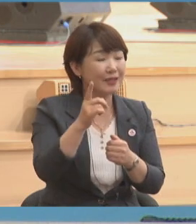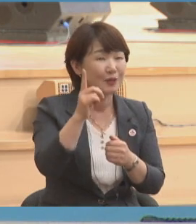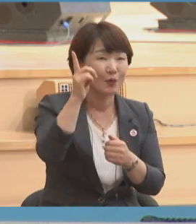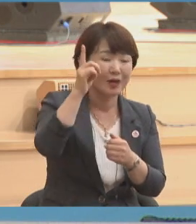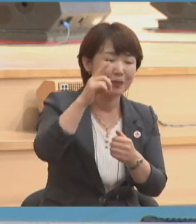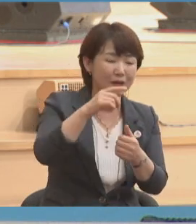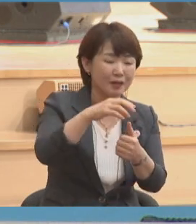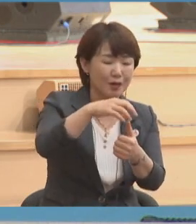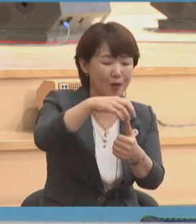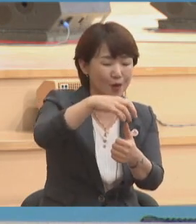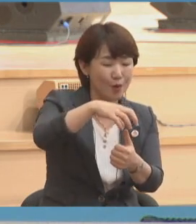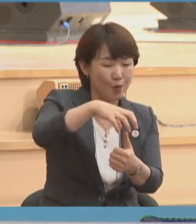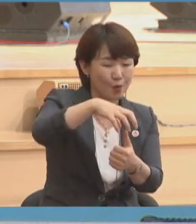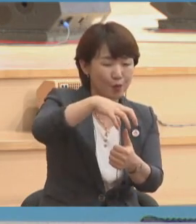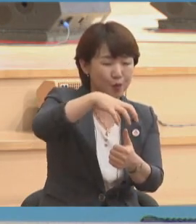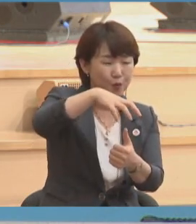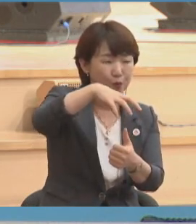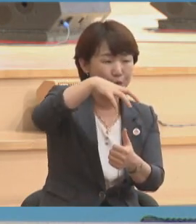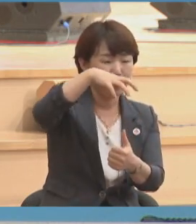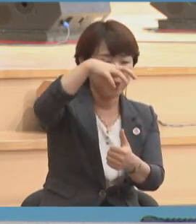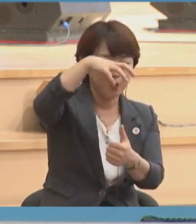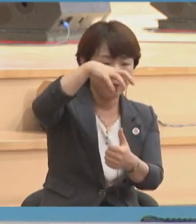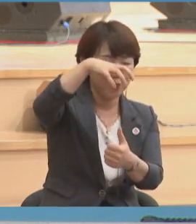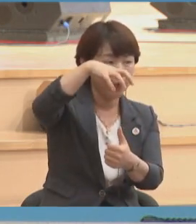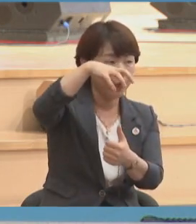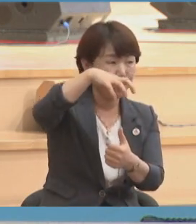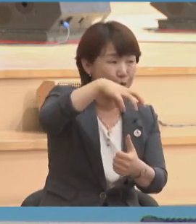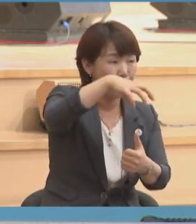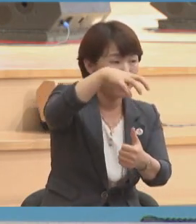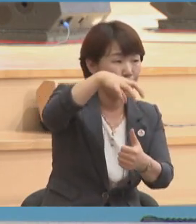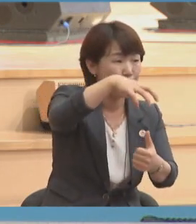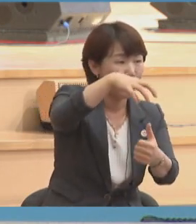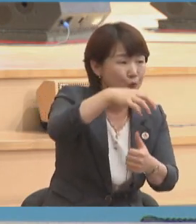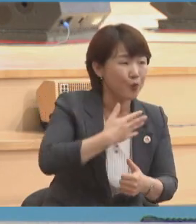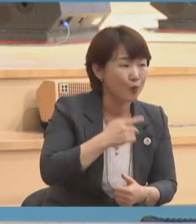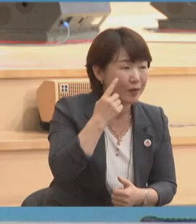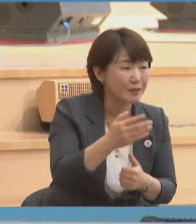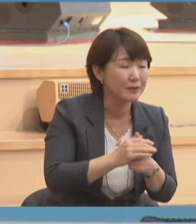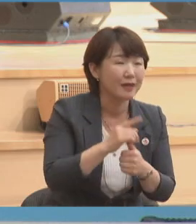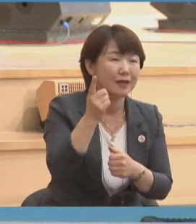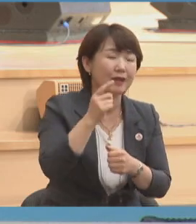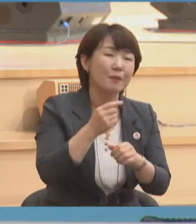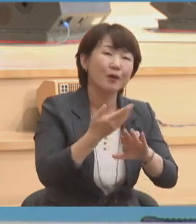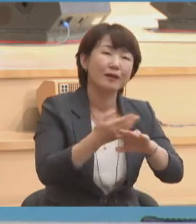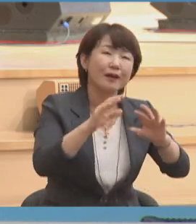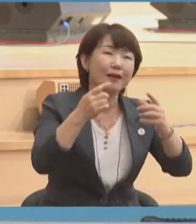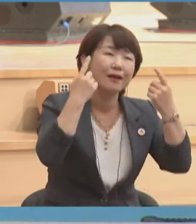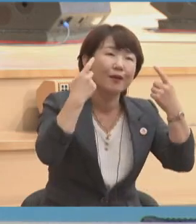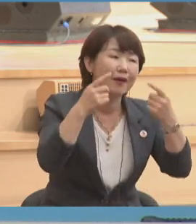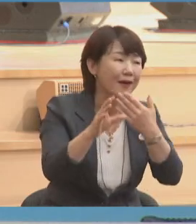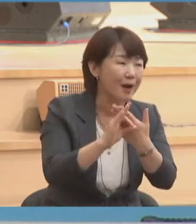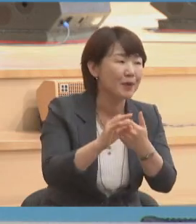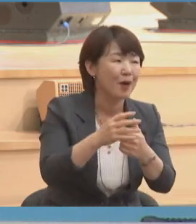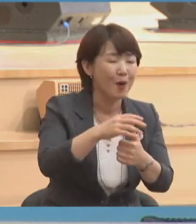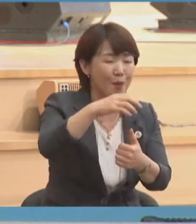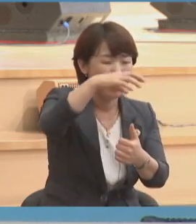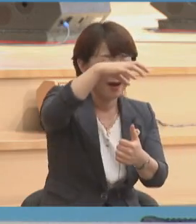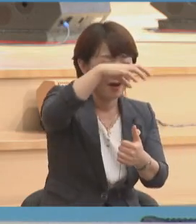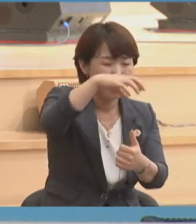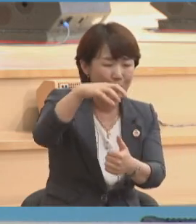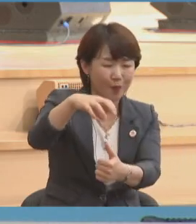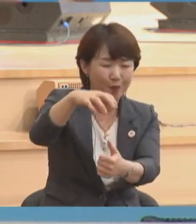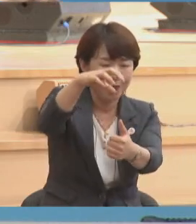열기구 요즘 뭐 유명한 해외 관광지나 그런 게 가보면 막 각광받고 있는 게